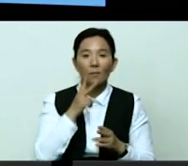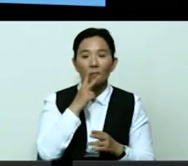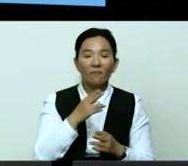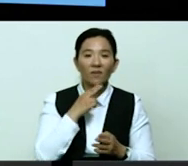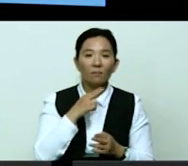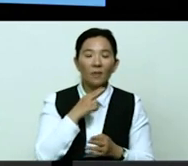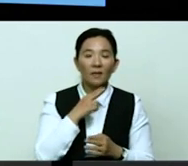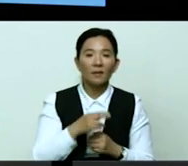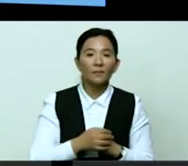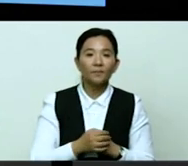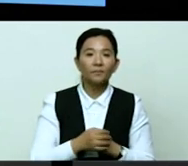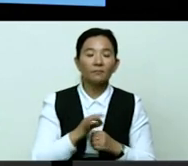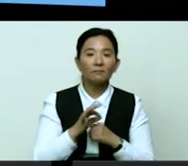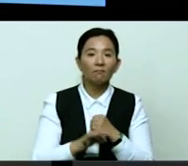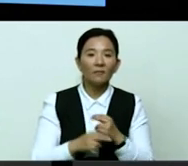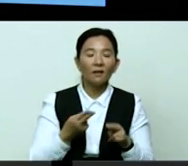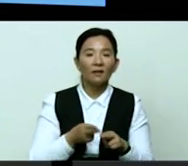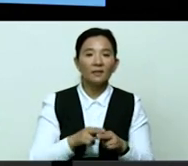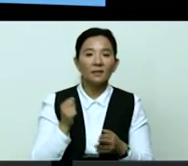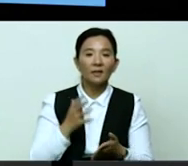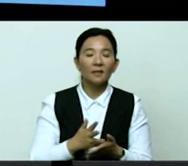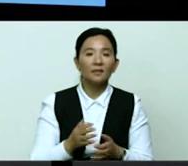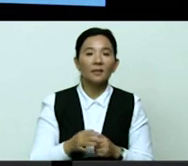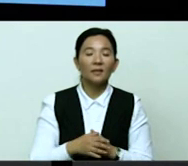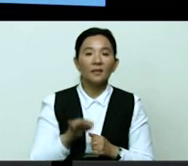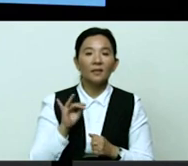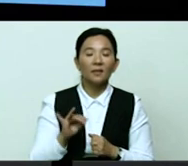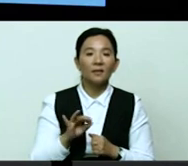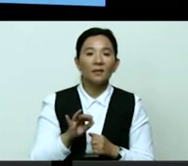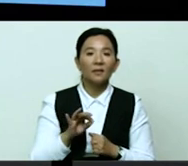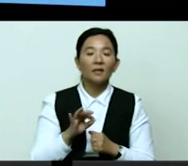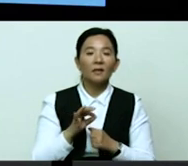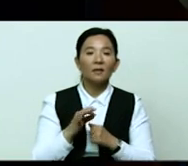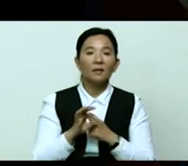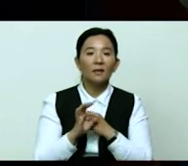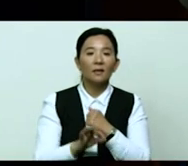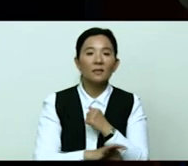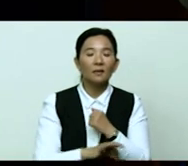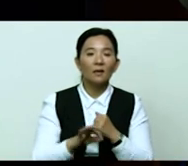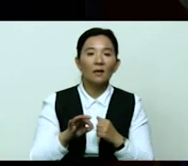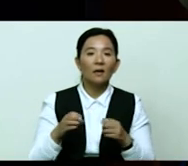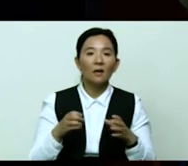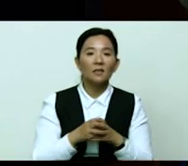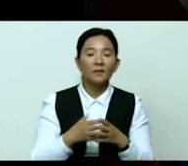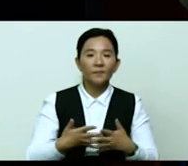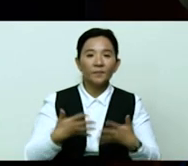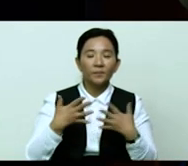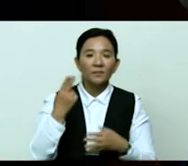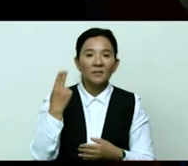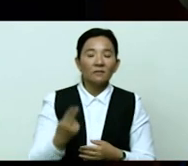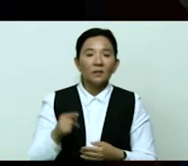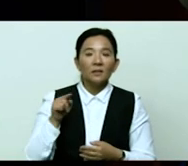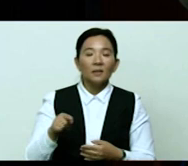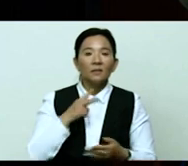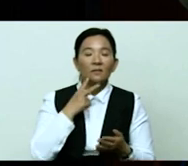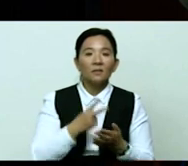внимание, Кокан – это столица, и Коканское ханство выделено ярким цветом. Здесь мы